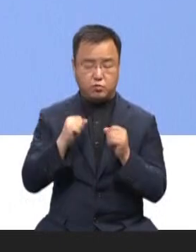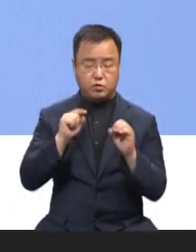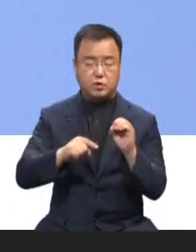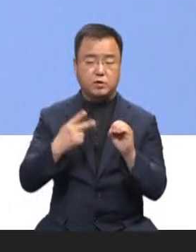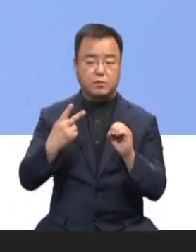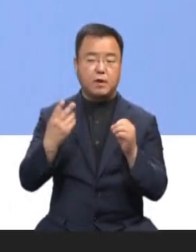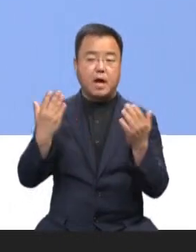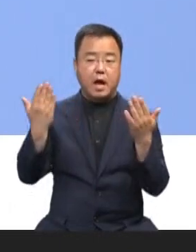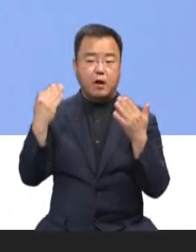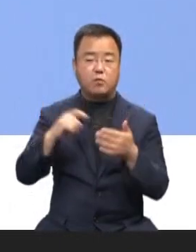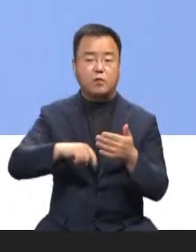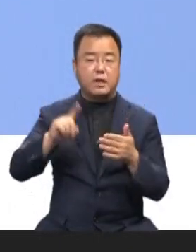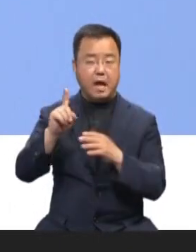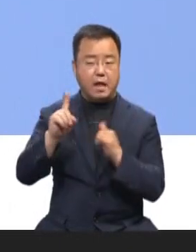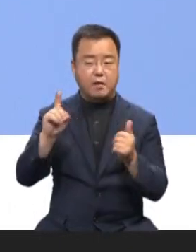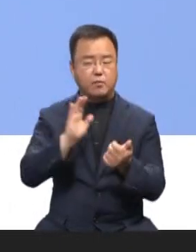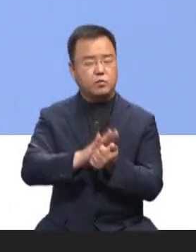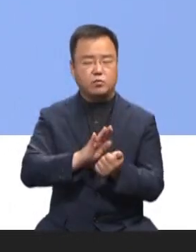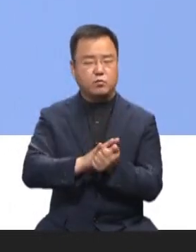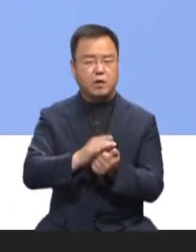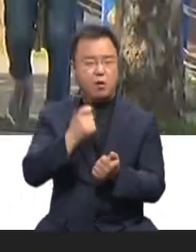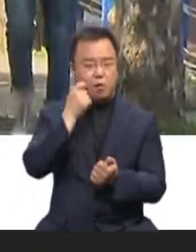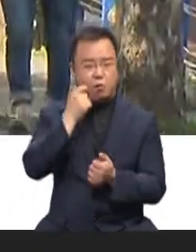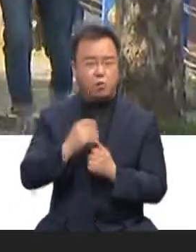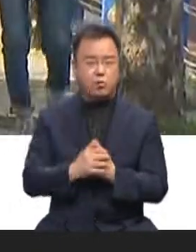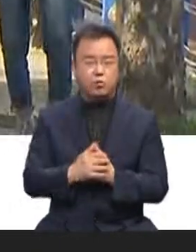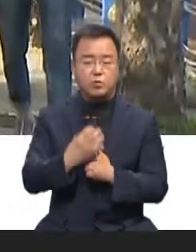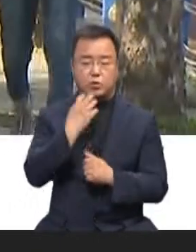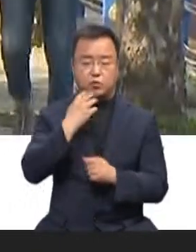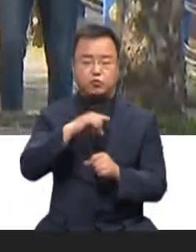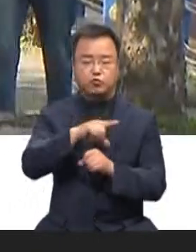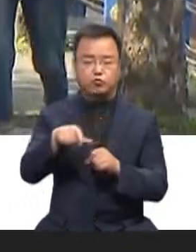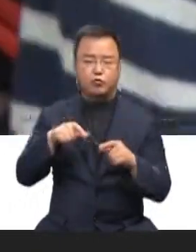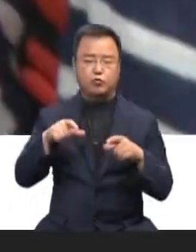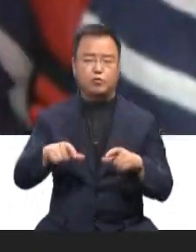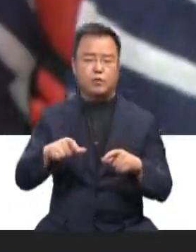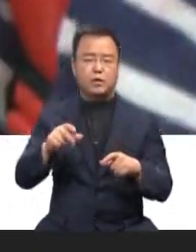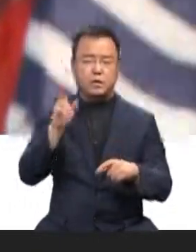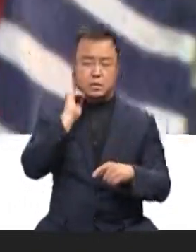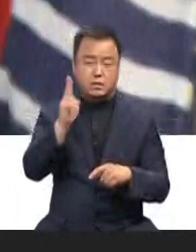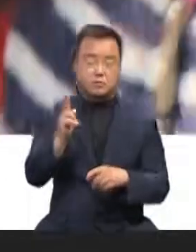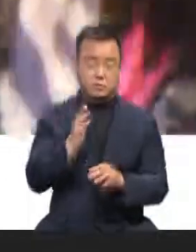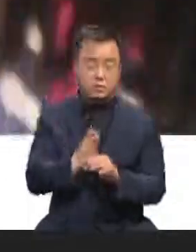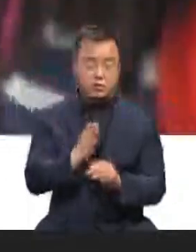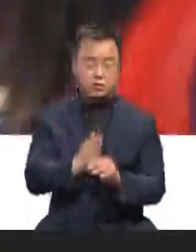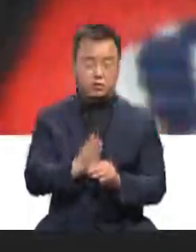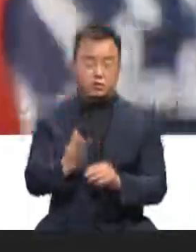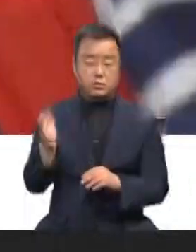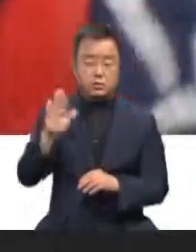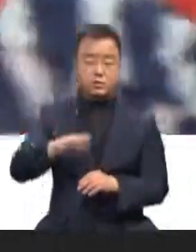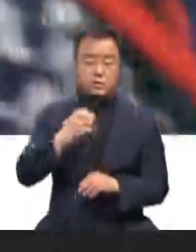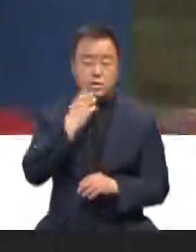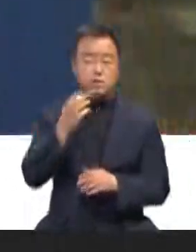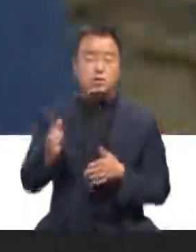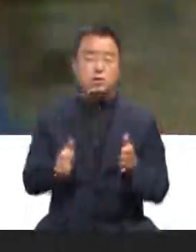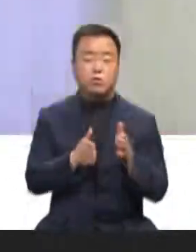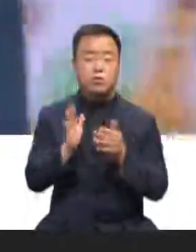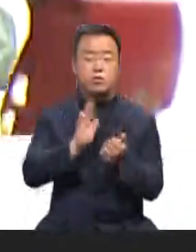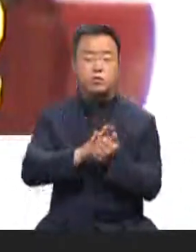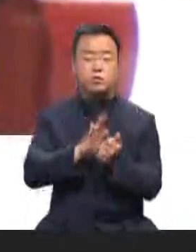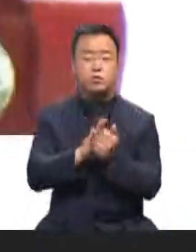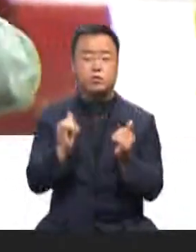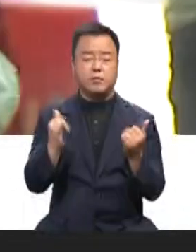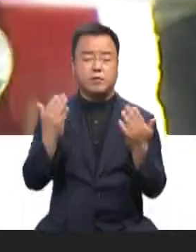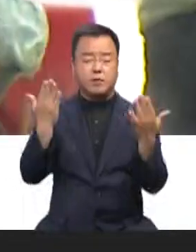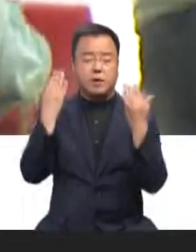당 한 명도 지원에 못 받고 있습니다 그리고 지금 춘 수도권 상황이 심각하지 않아 욜 이 그런데 경기도가 지원인력 5 학교 당